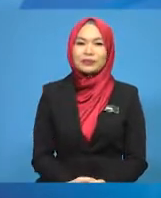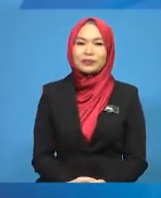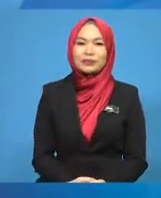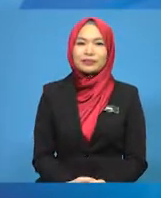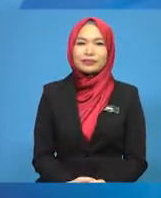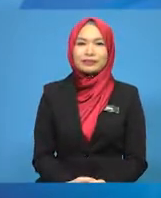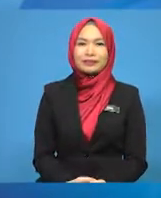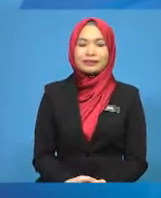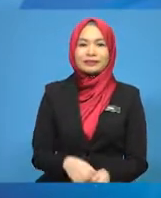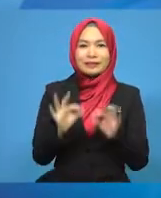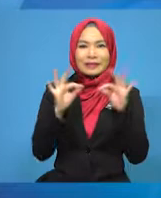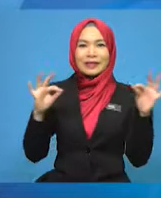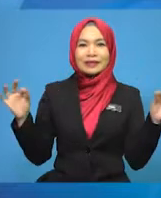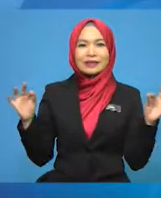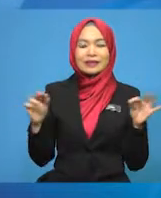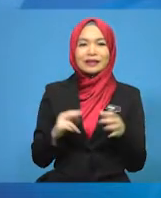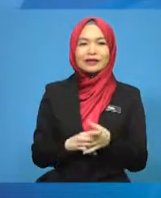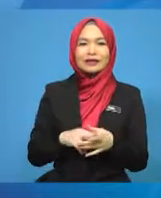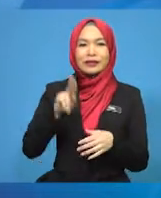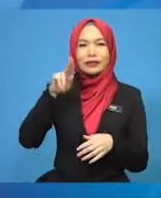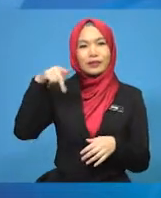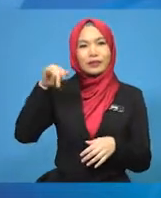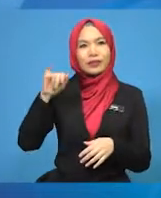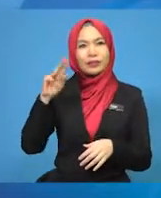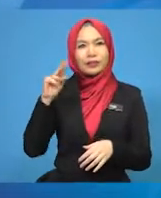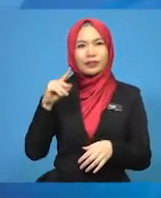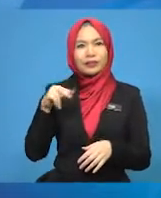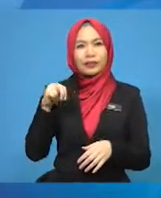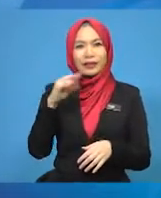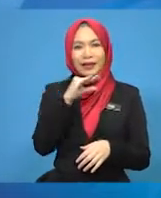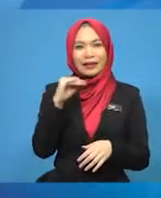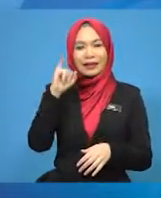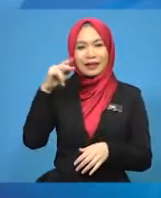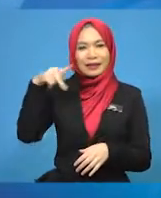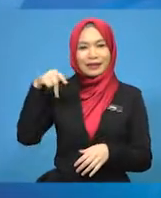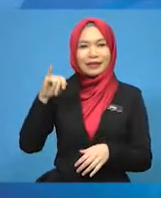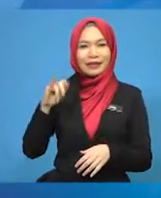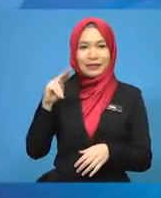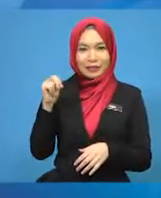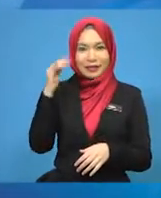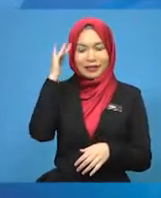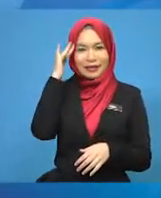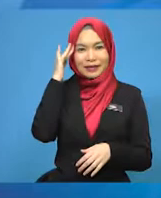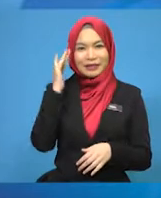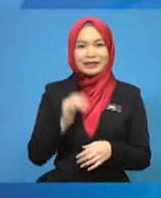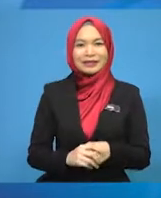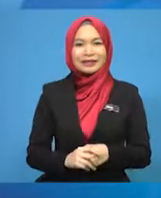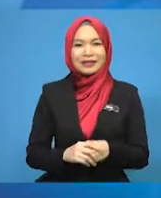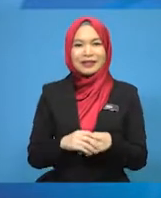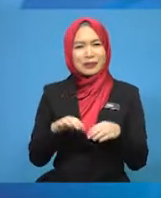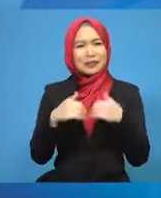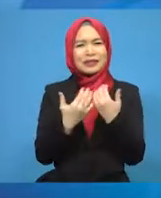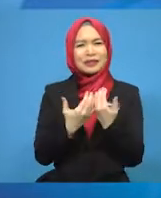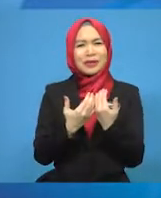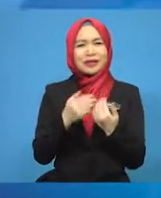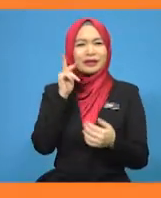ada satu adegan di mana Kak Ros cuba mengajar Upin dan Ipin kaedah untuk mengingat warna pelangi ini dengan cara yang